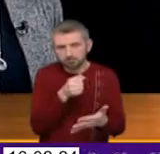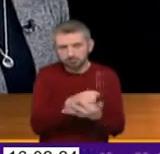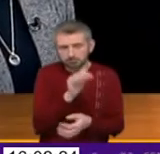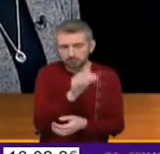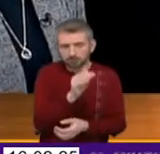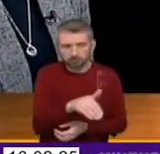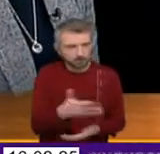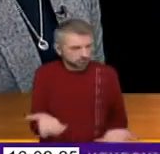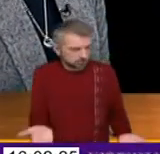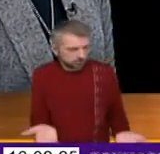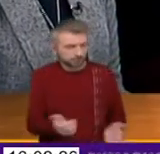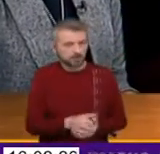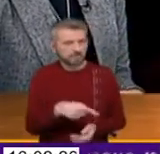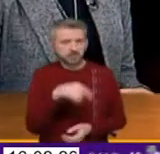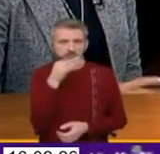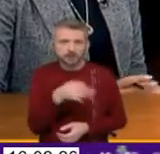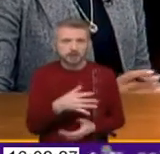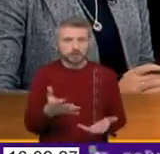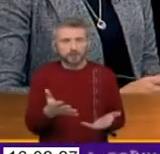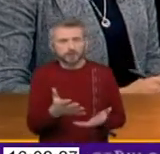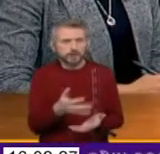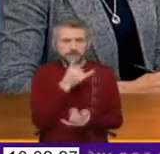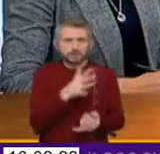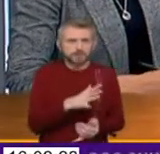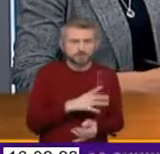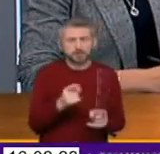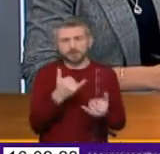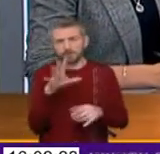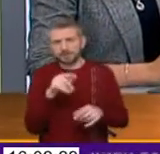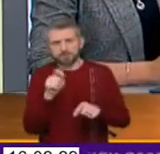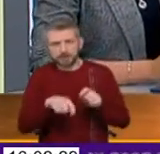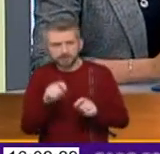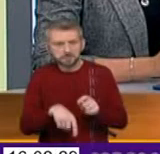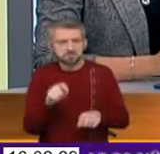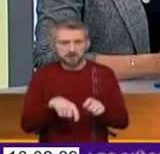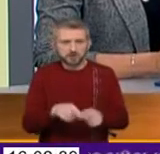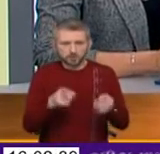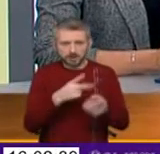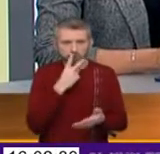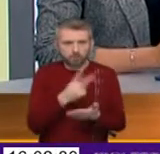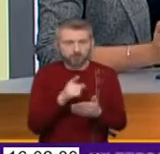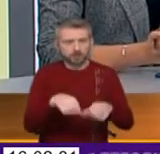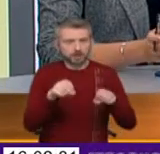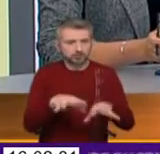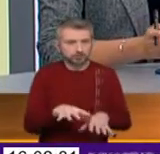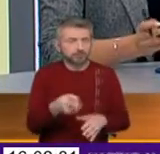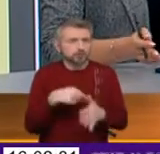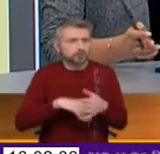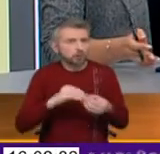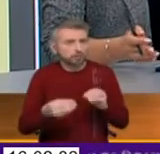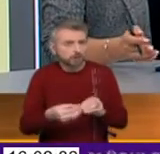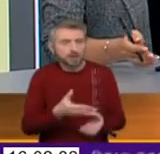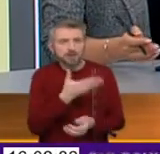Вони сказали, що там не може такого бути, зараз ми все перевіримо. Перевірили, дійсно побачили те рішення. В чому проблема?